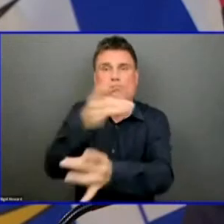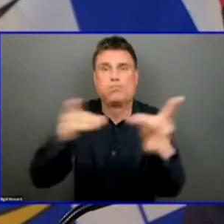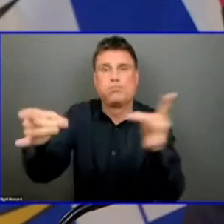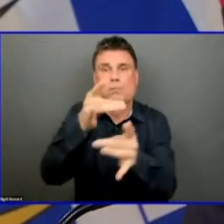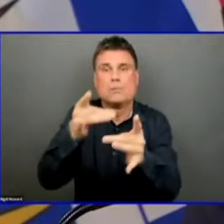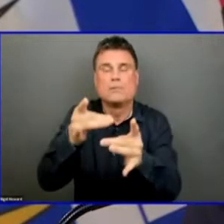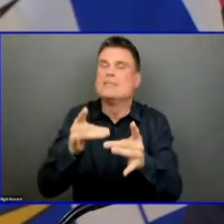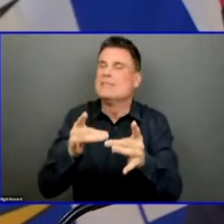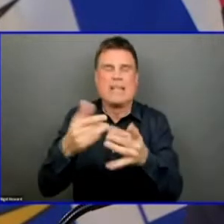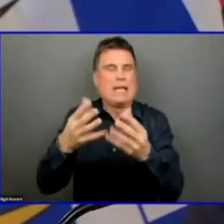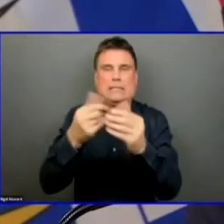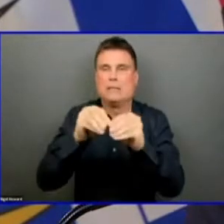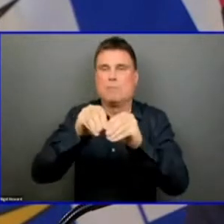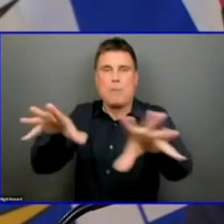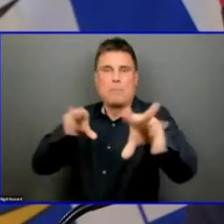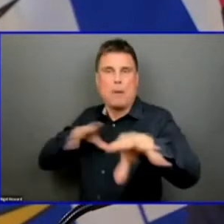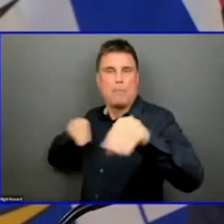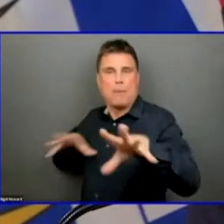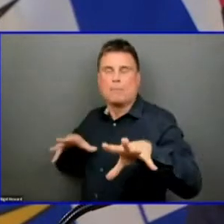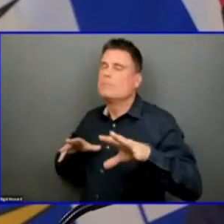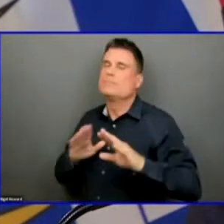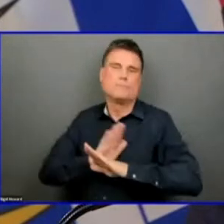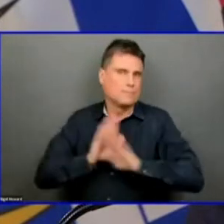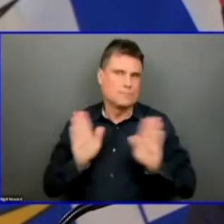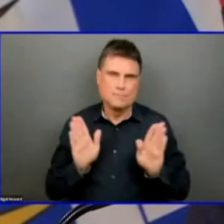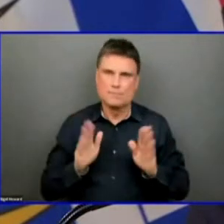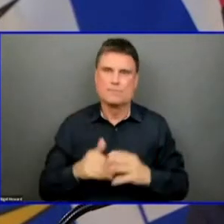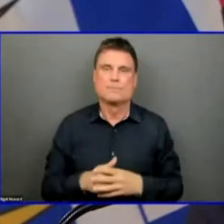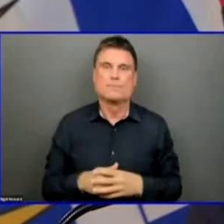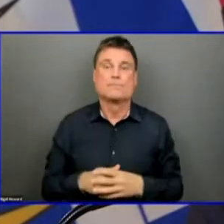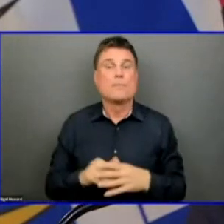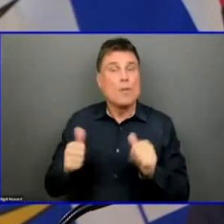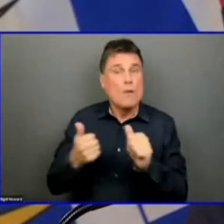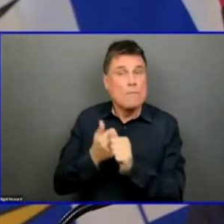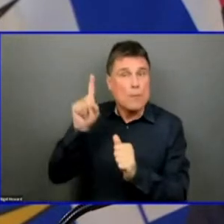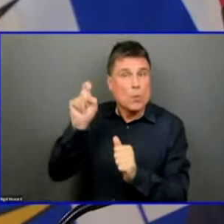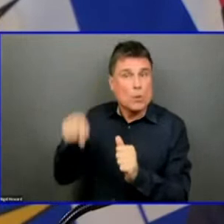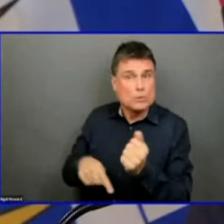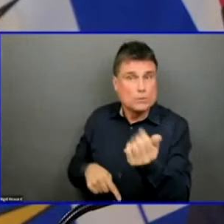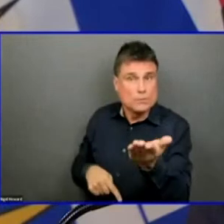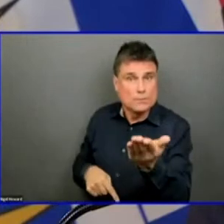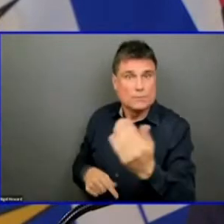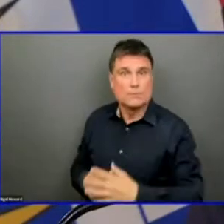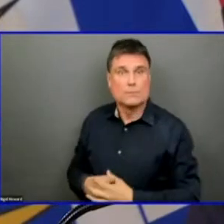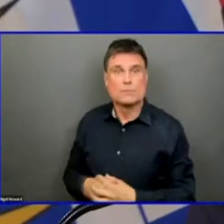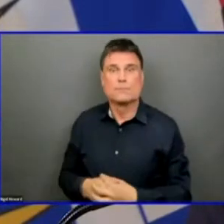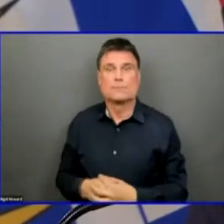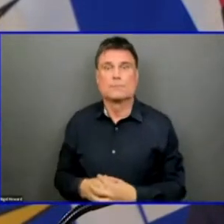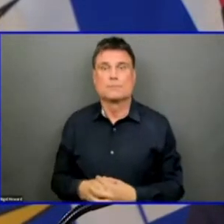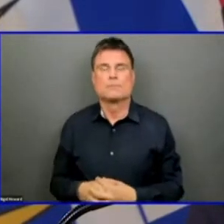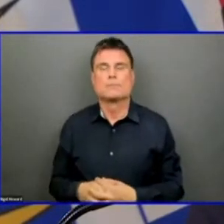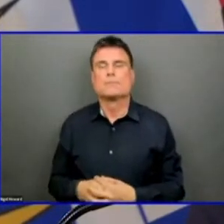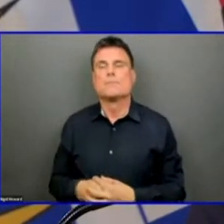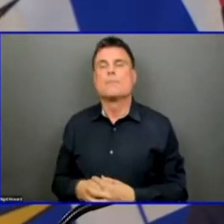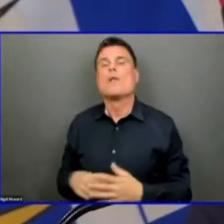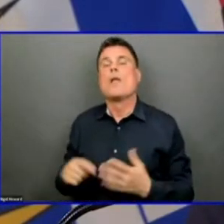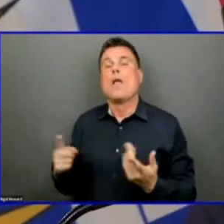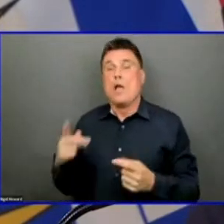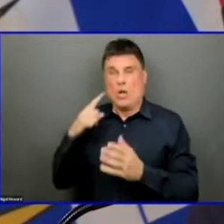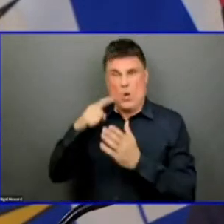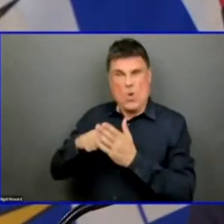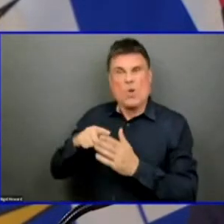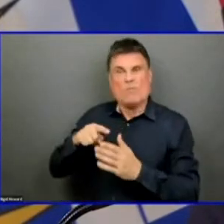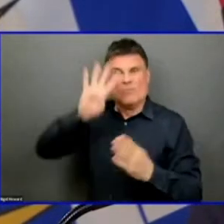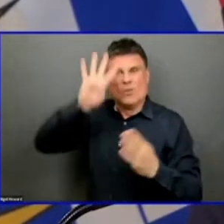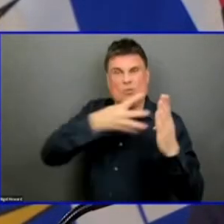播啊，这个 Your 带 dynamic 到社 model 区 in 又 here 带， shows 因为 if 你 we 在外面 continue our 又 current 带回来， contact 带到 behavior, 社 we're going to 区。 be hitting close to 3,000 new cases a